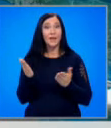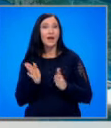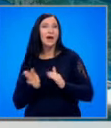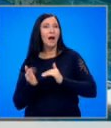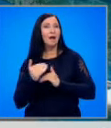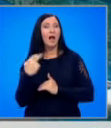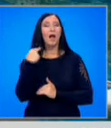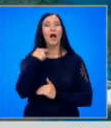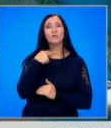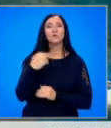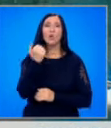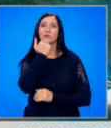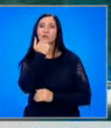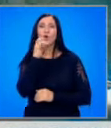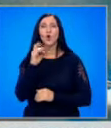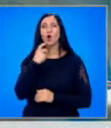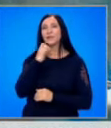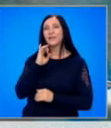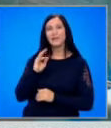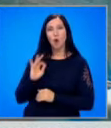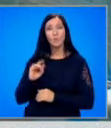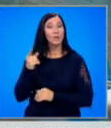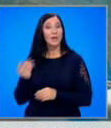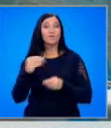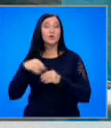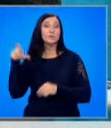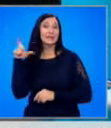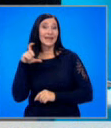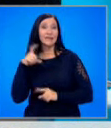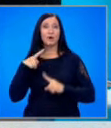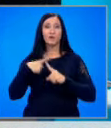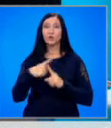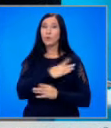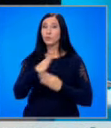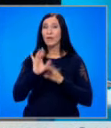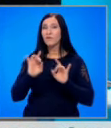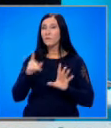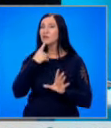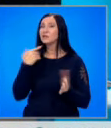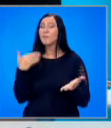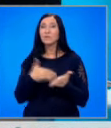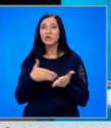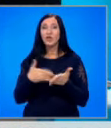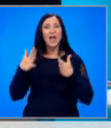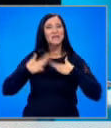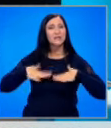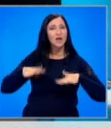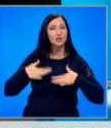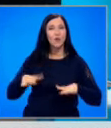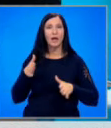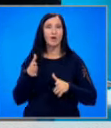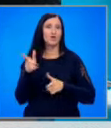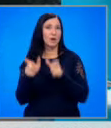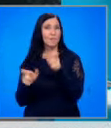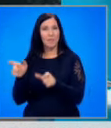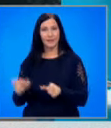карловското село Розино. Оттам сега включваме Станислава Христозова с последна информация за причините и за състоянието на пътниците.